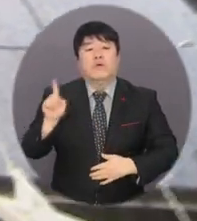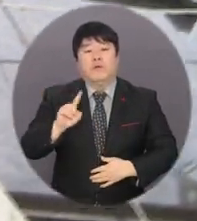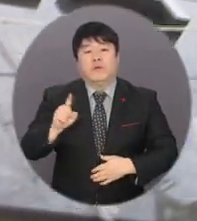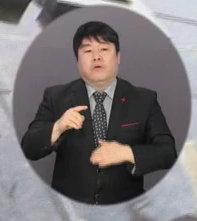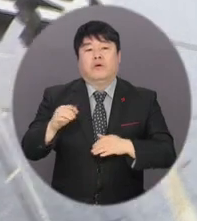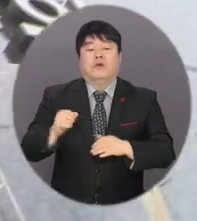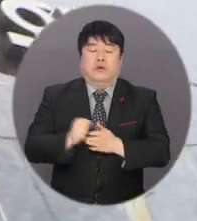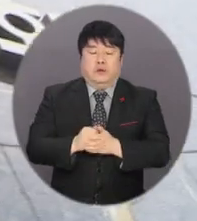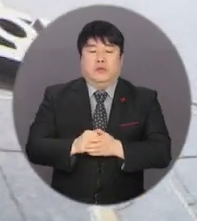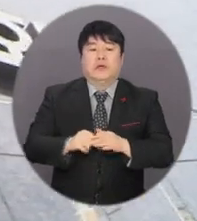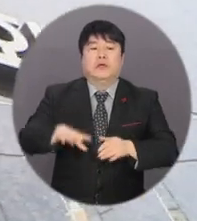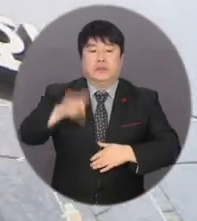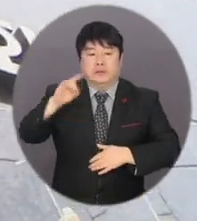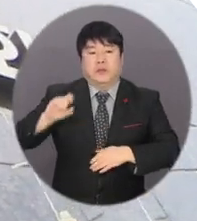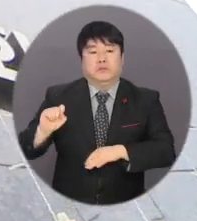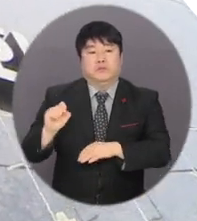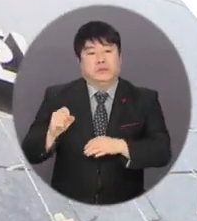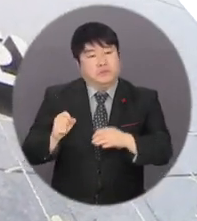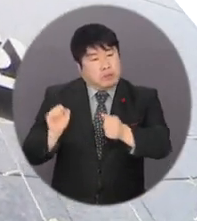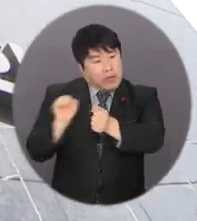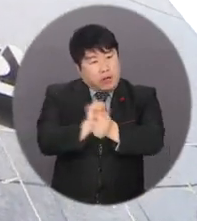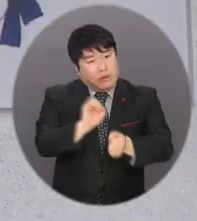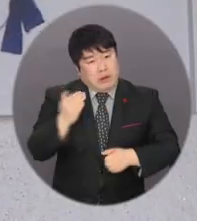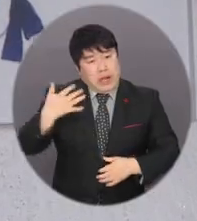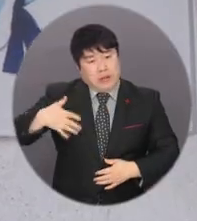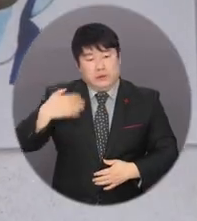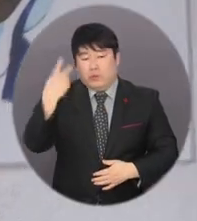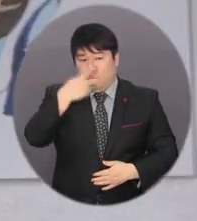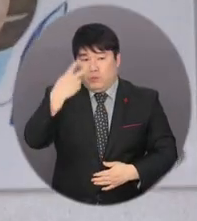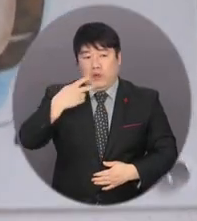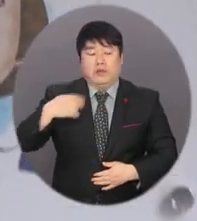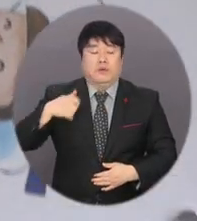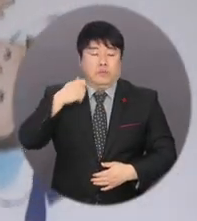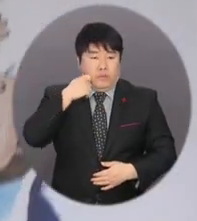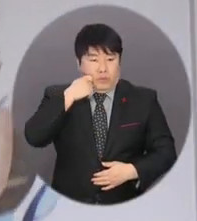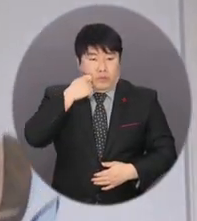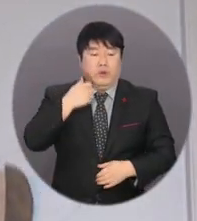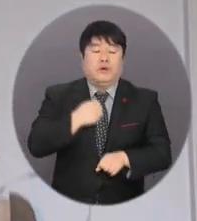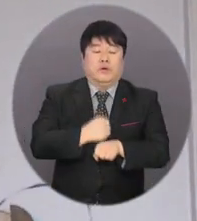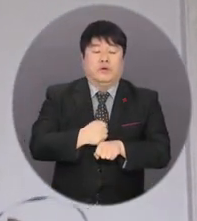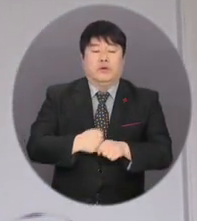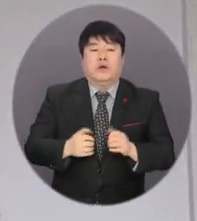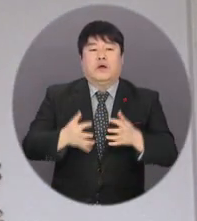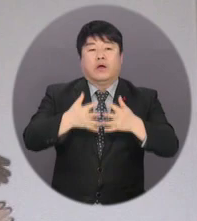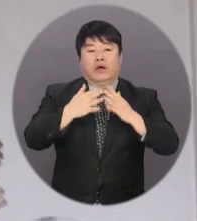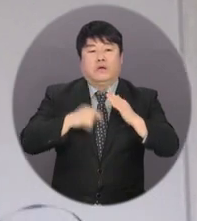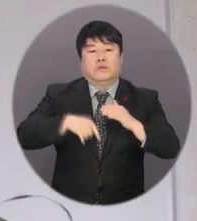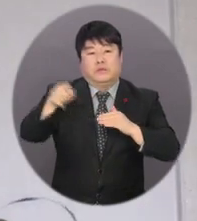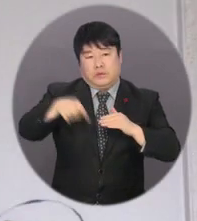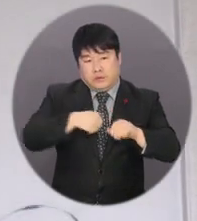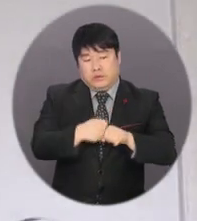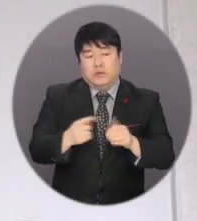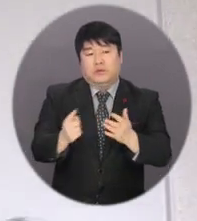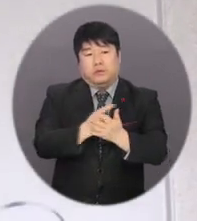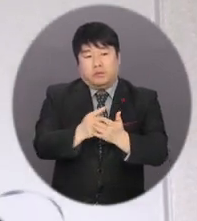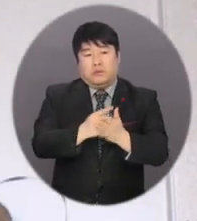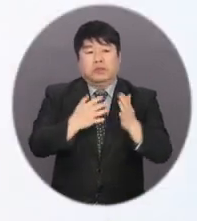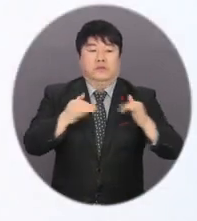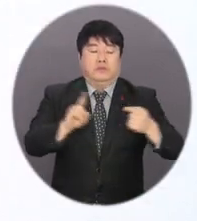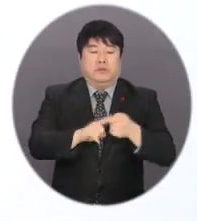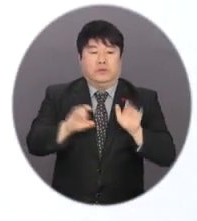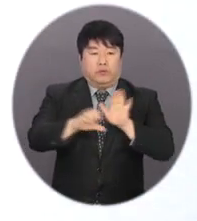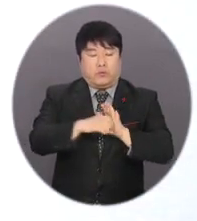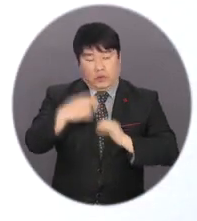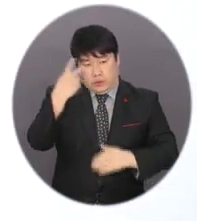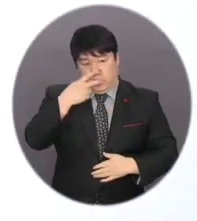경로를 통해서 최초로 감염 됐는지는 아직까지 확인되지 않았고 건물을 드나들 거나 접촉한 이론에 대한 코로나